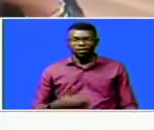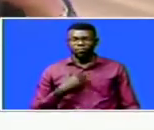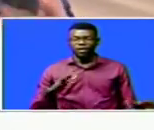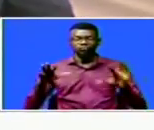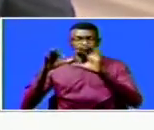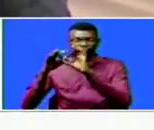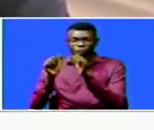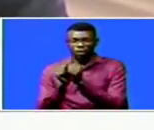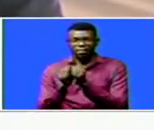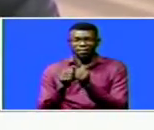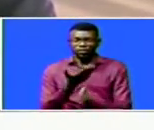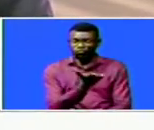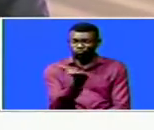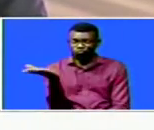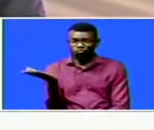kuungana pamoja nanyi